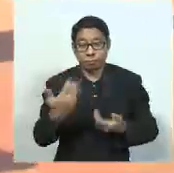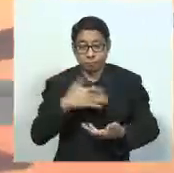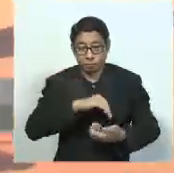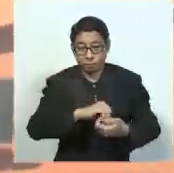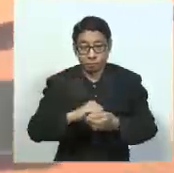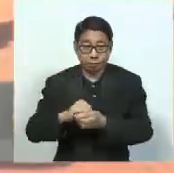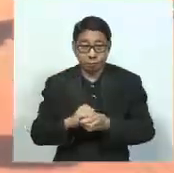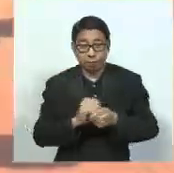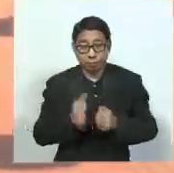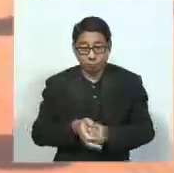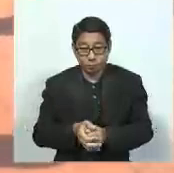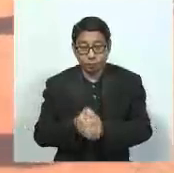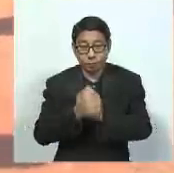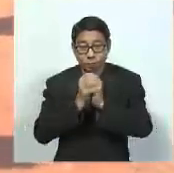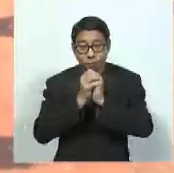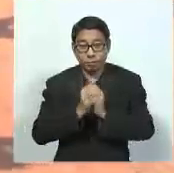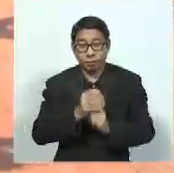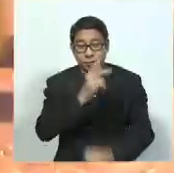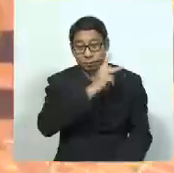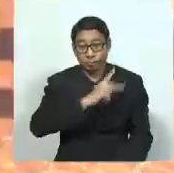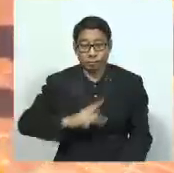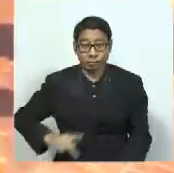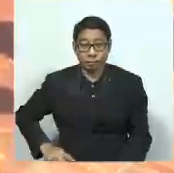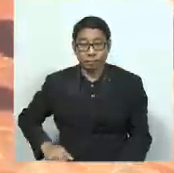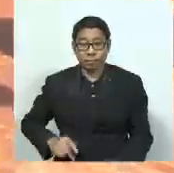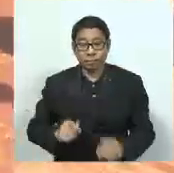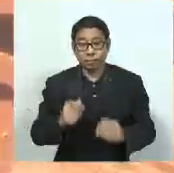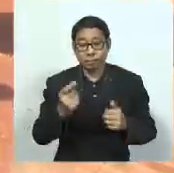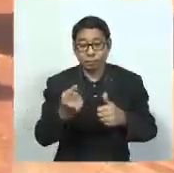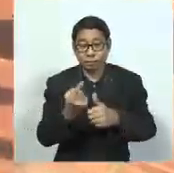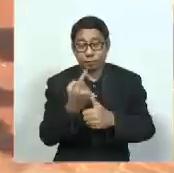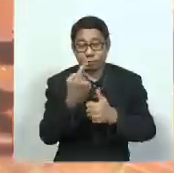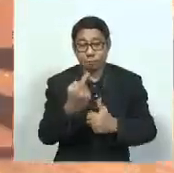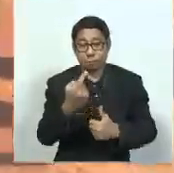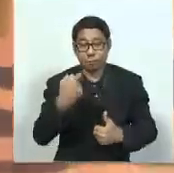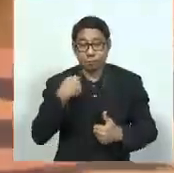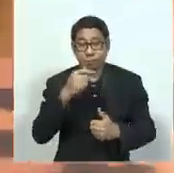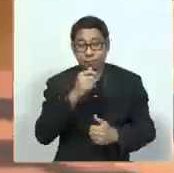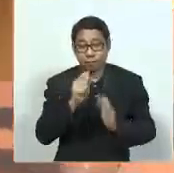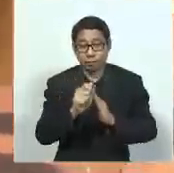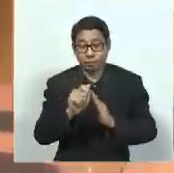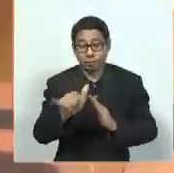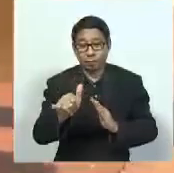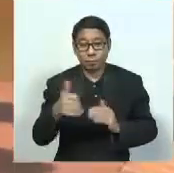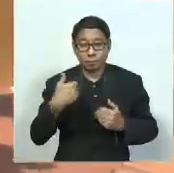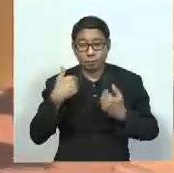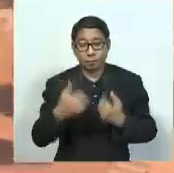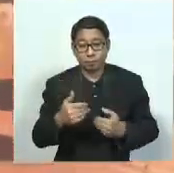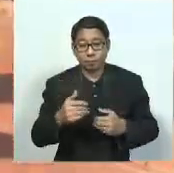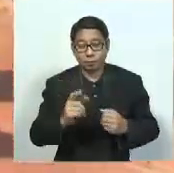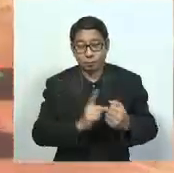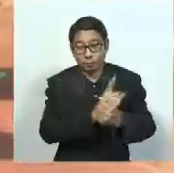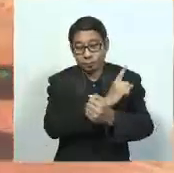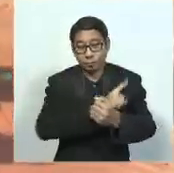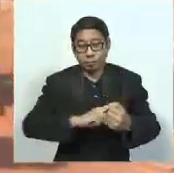มกันรำบวงสรวงถวายแด่สมเด็จพระรามาธิบดีที่1หรือพระเจ้าอู่ทองด้วยเพลงพระยาเดิน